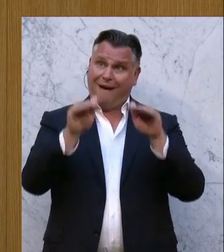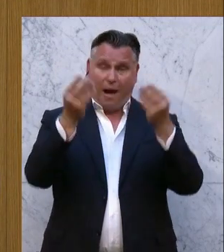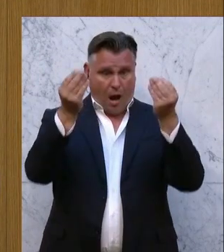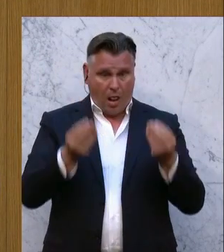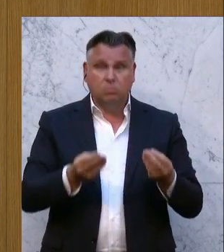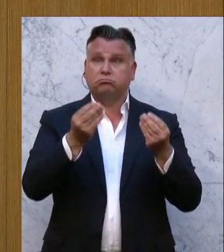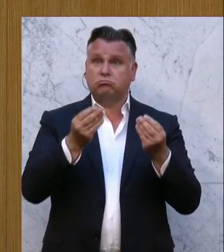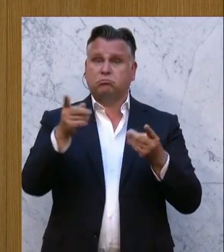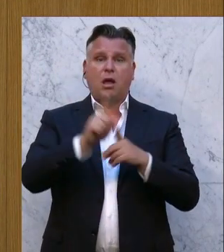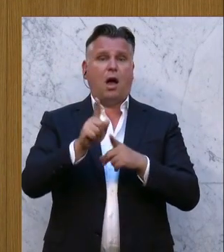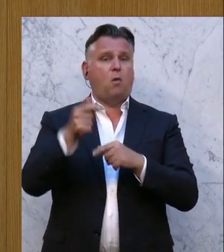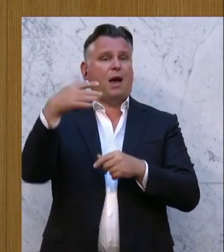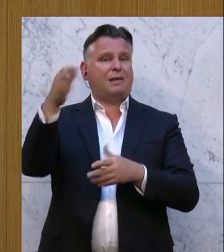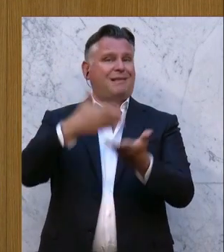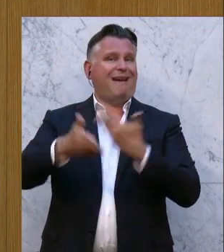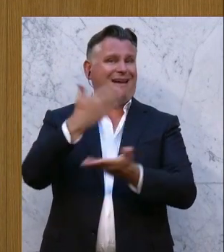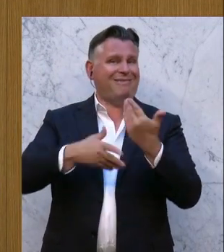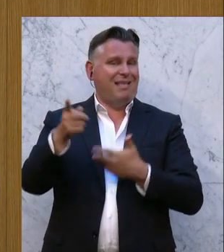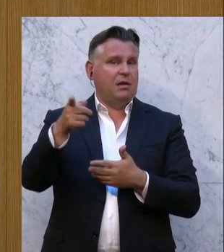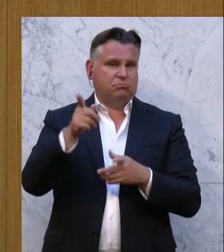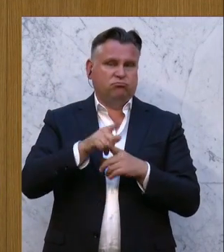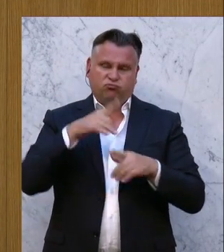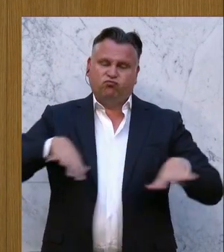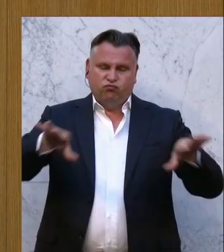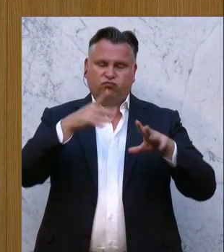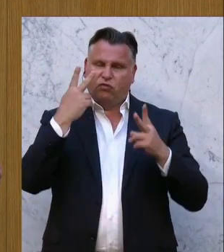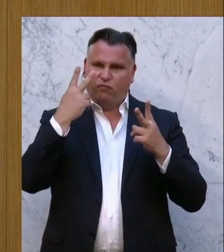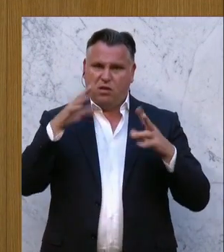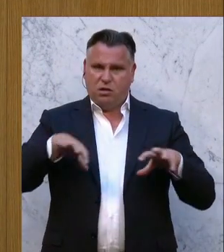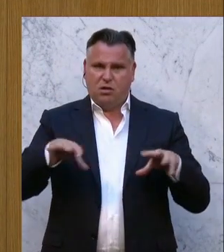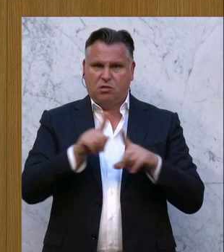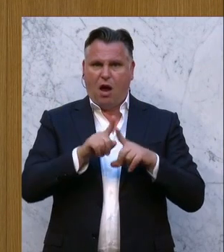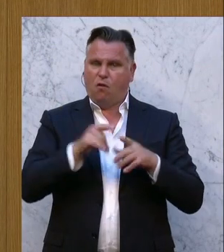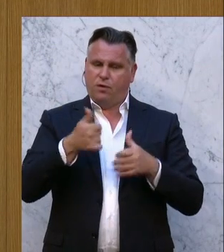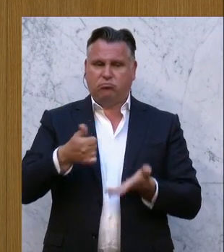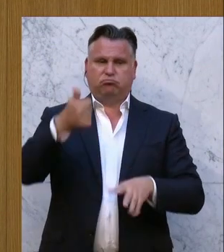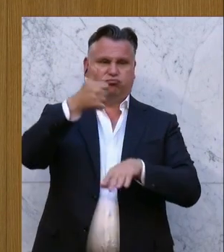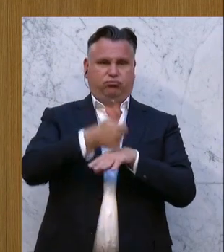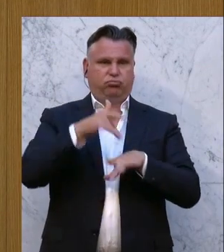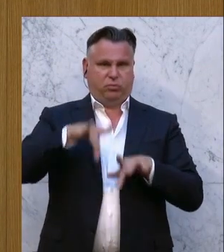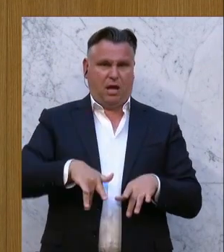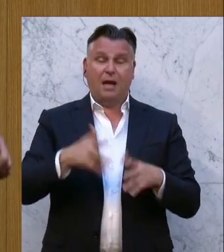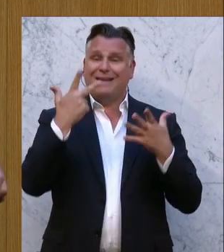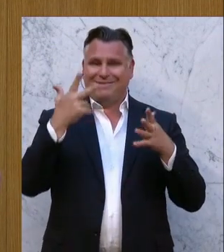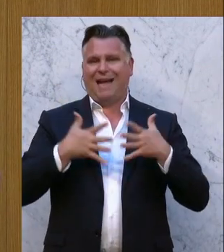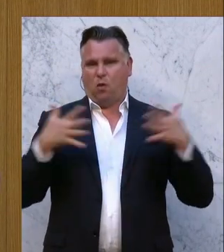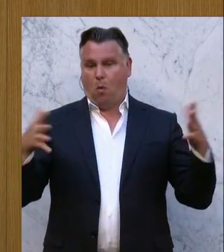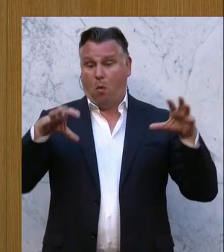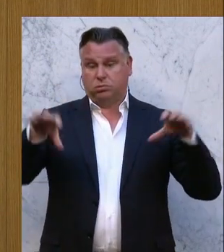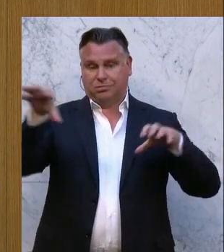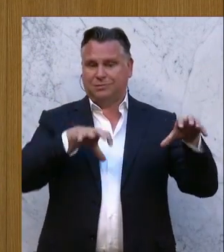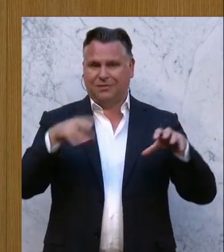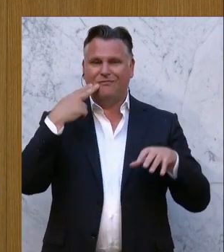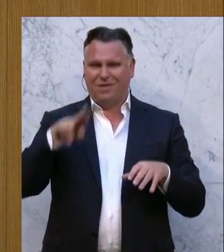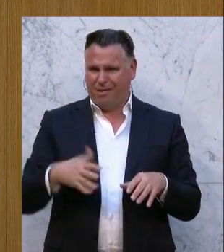den Lebensmitteleinzelhandel, der natürlich eine gewaltige Kraft in Österreich hat, eine Oligopolstellung. Hier sind drei große am Werk und wenn